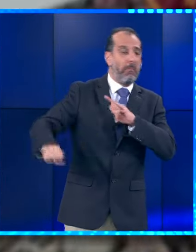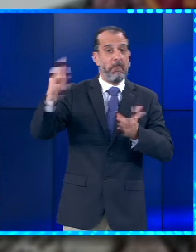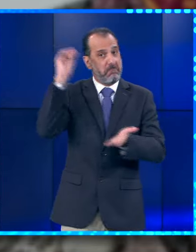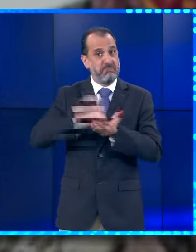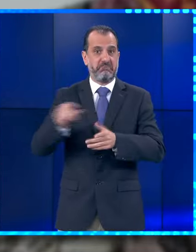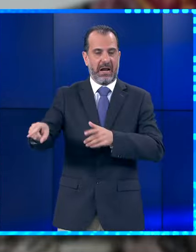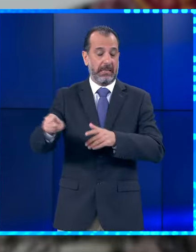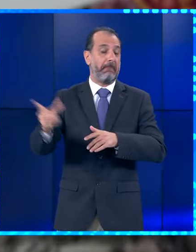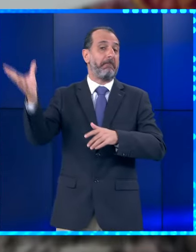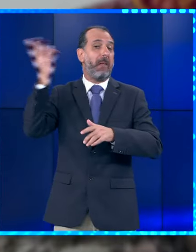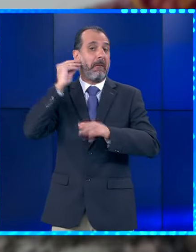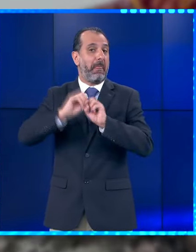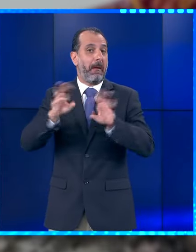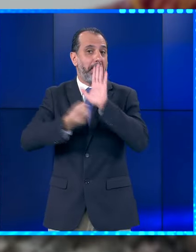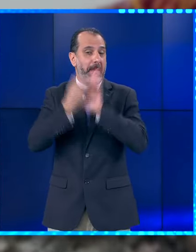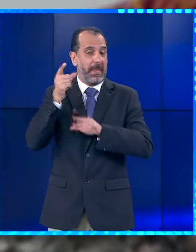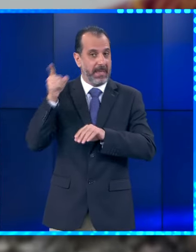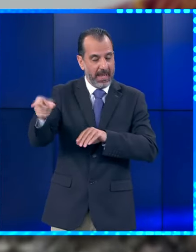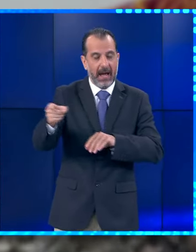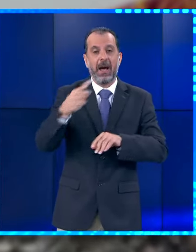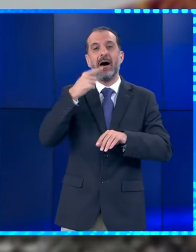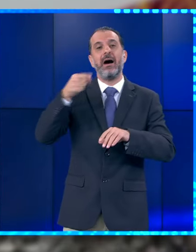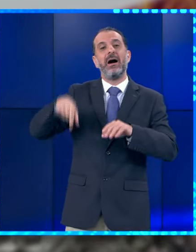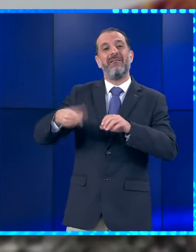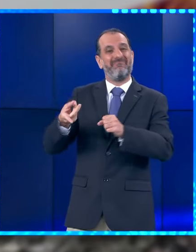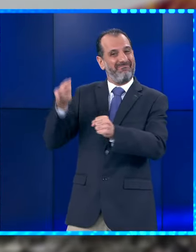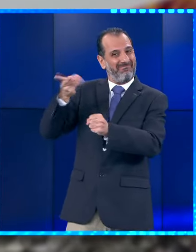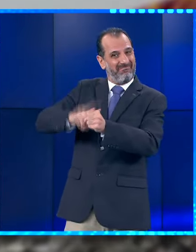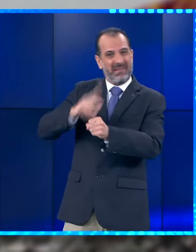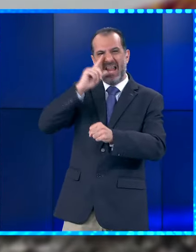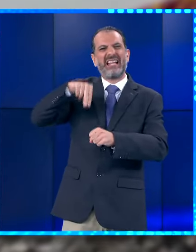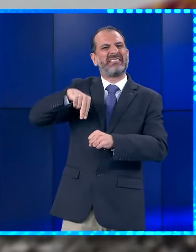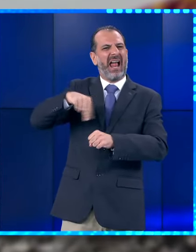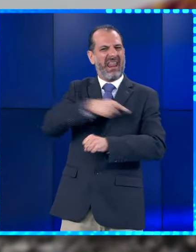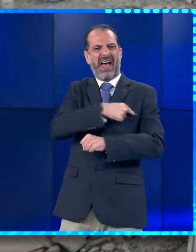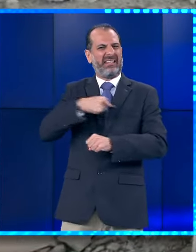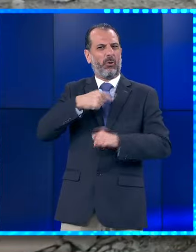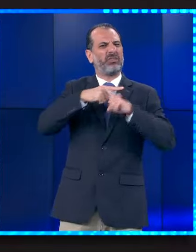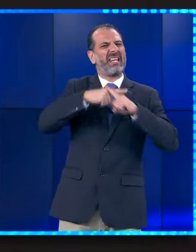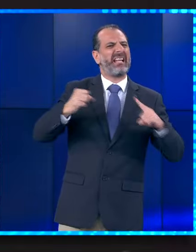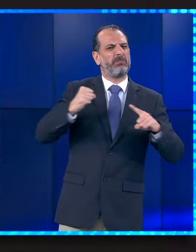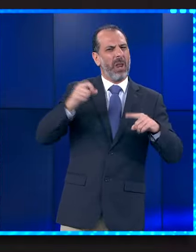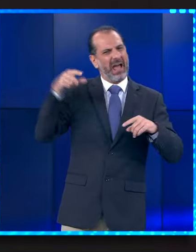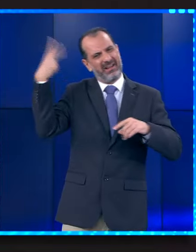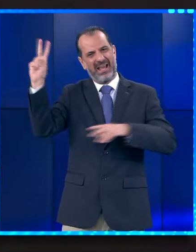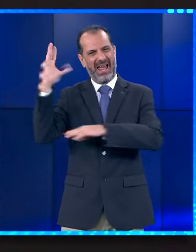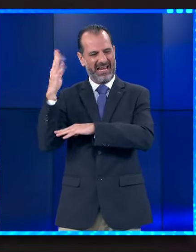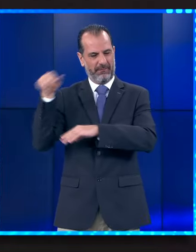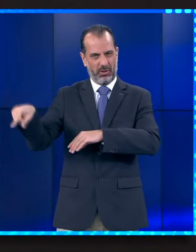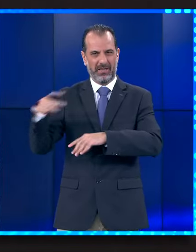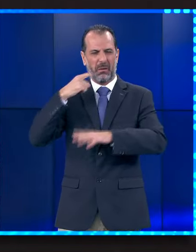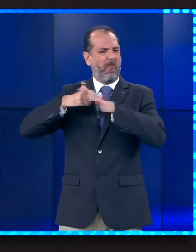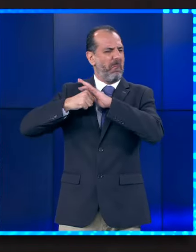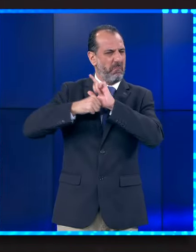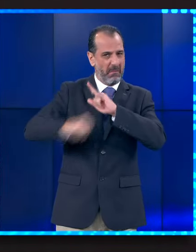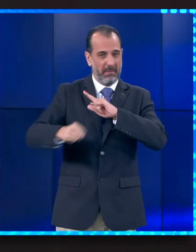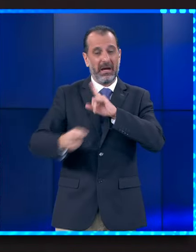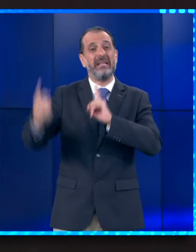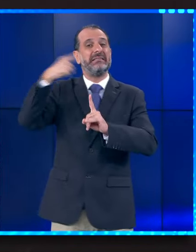στιγμή, πληροφορίες αναφέρουν πως μαζί με τον νεκρό πλέον διάδοχο του Νασράλα, στο καταφύγιο της Βηρυτού που βομβαρδίστηκε, βρισκόταν